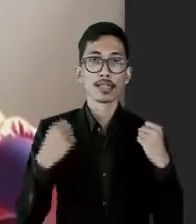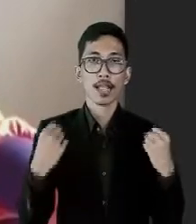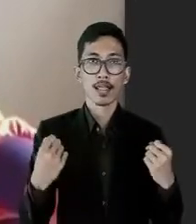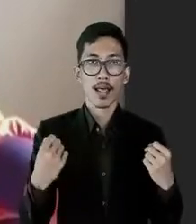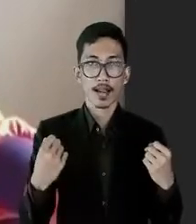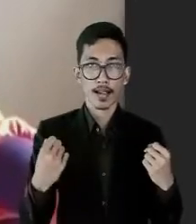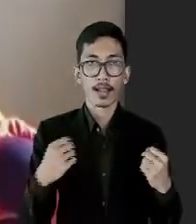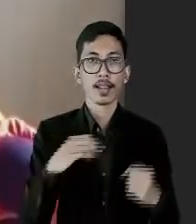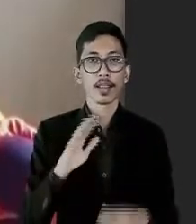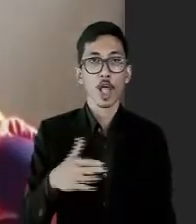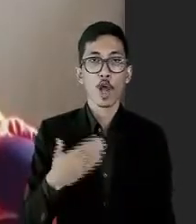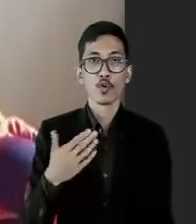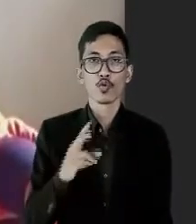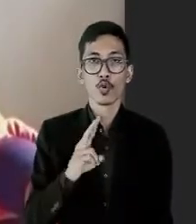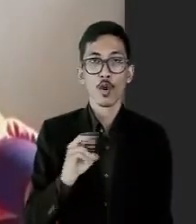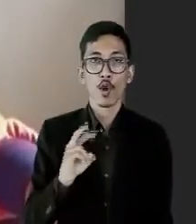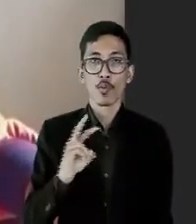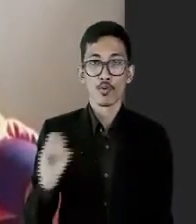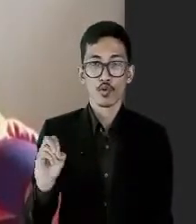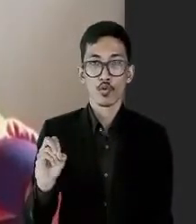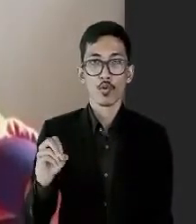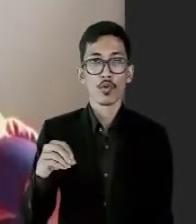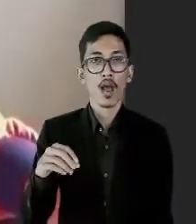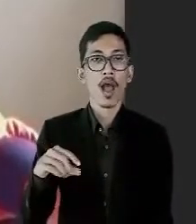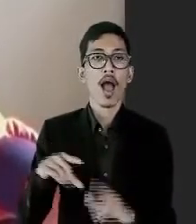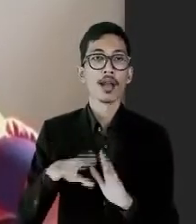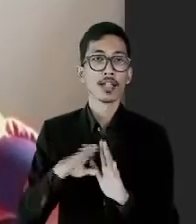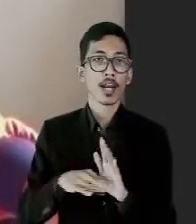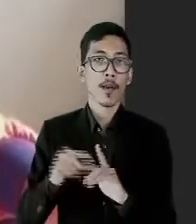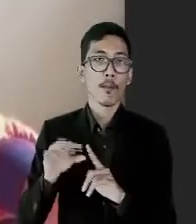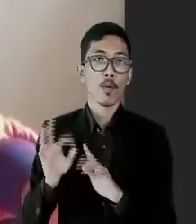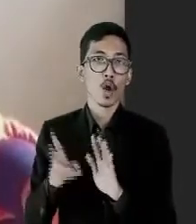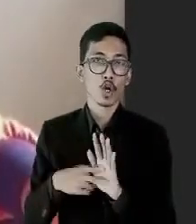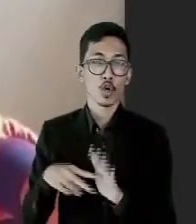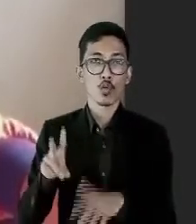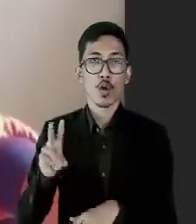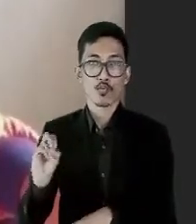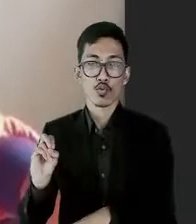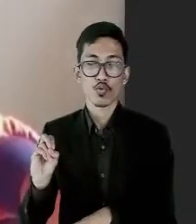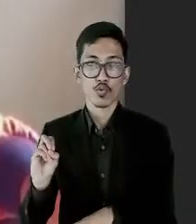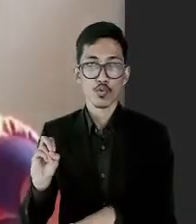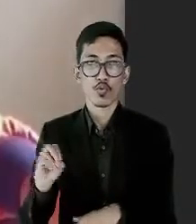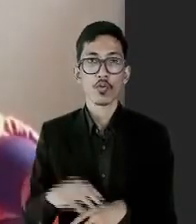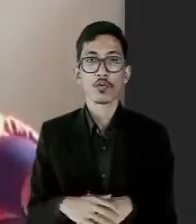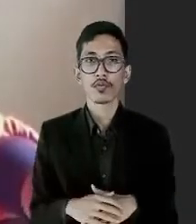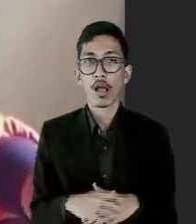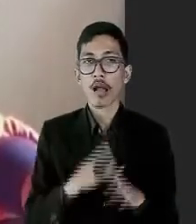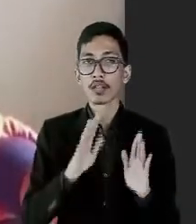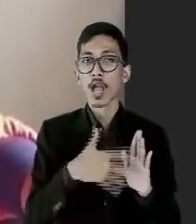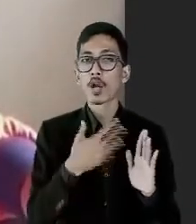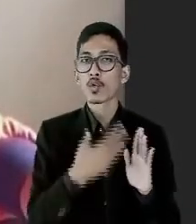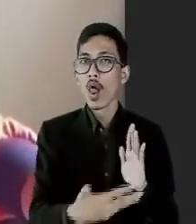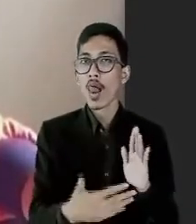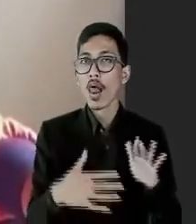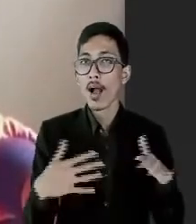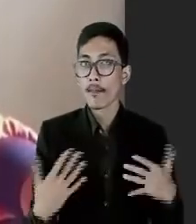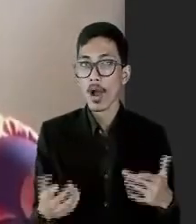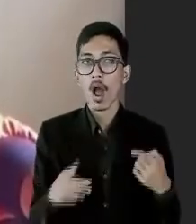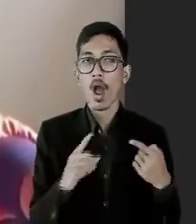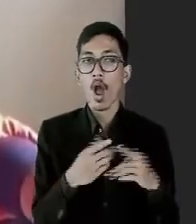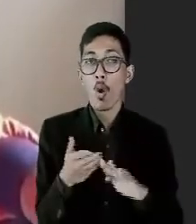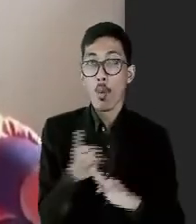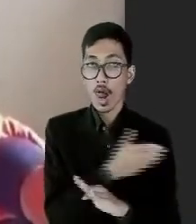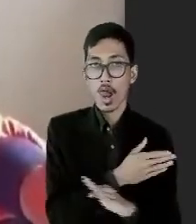2020 tahun 2021 di Papua. Dengan agenda kegiatan adalah yang pertama, memberikan